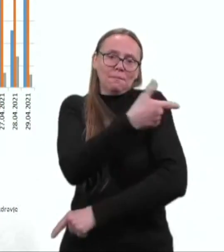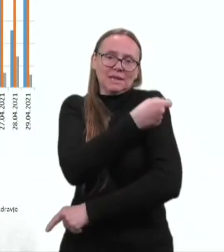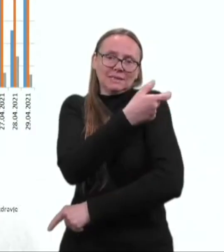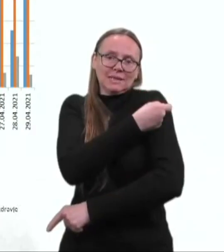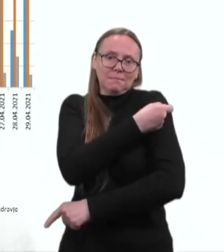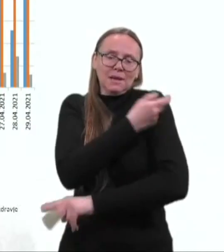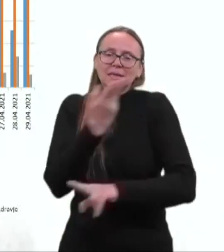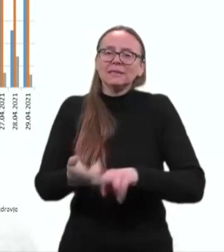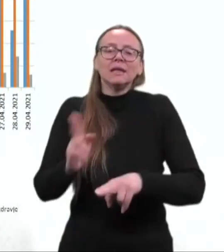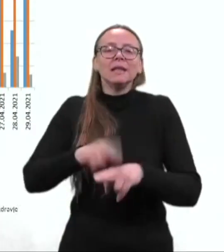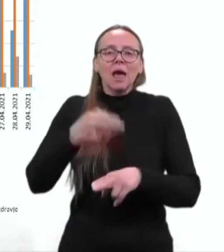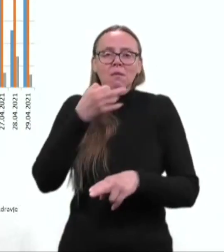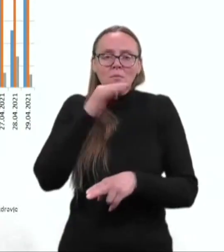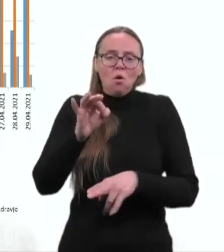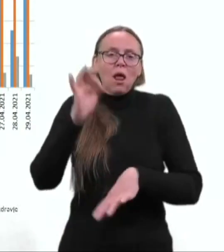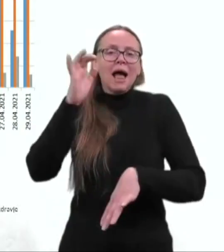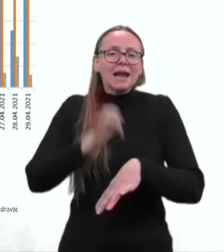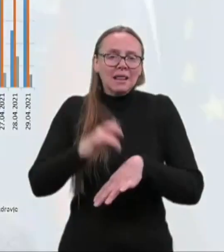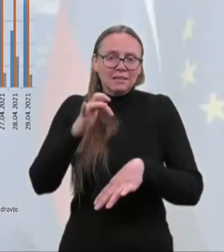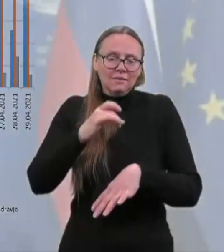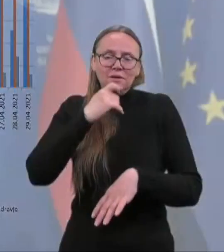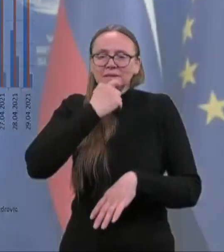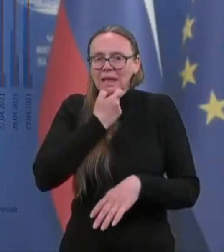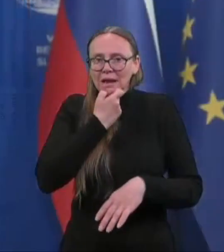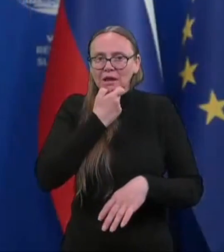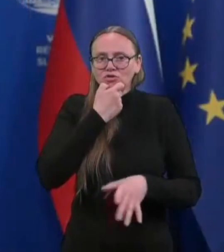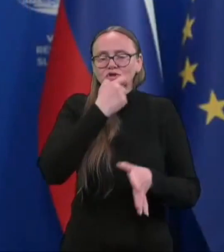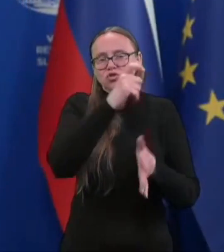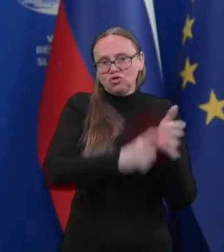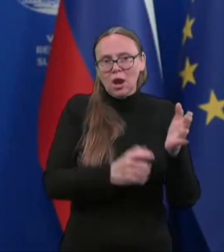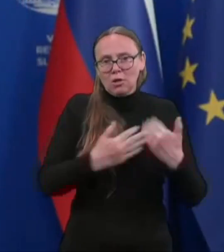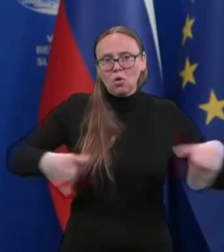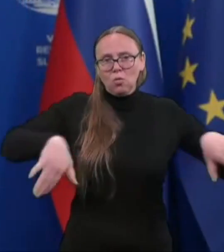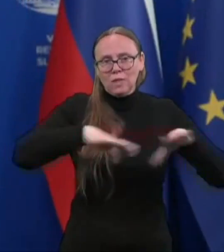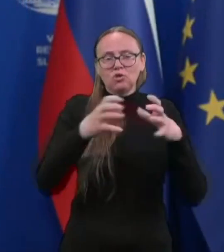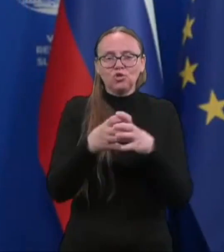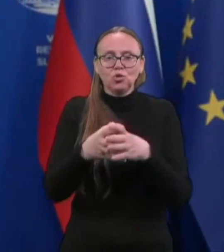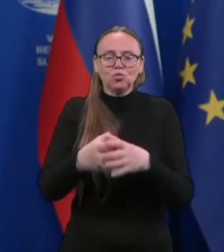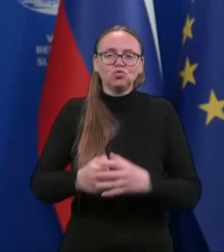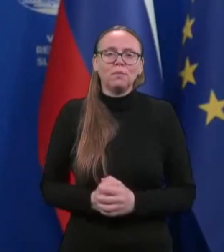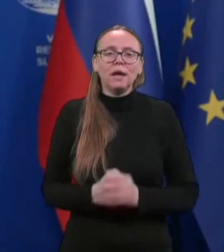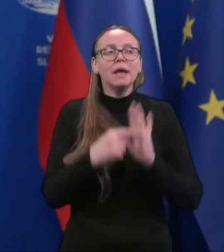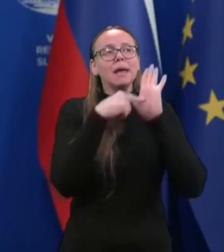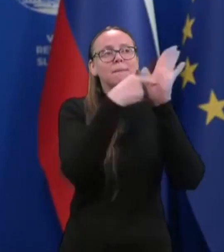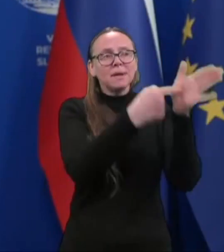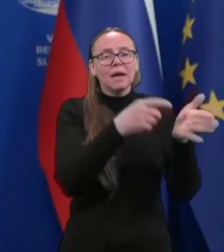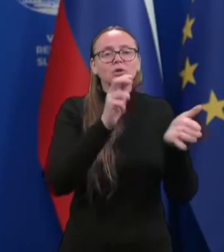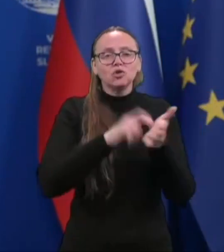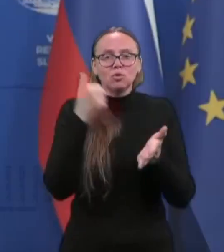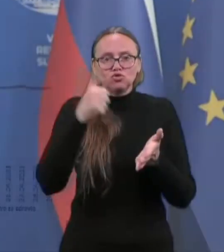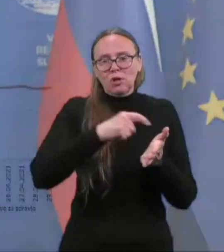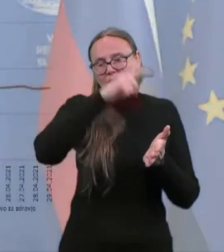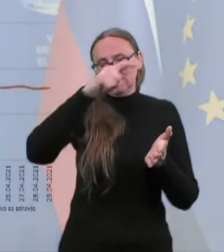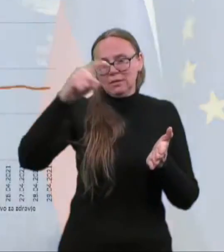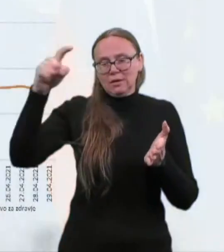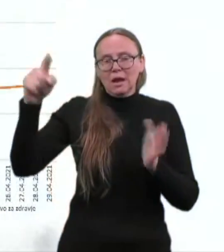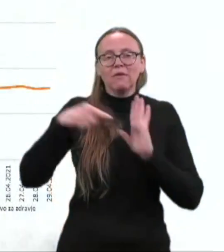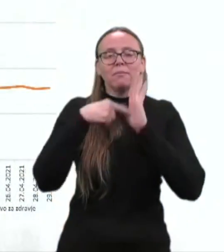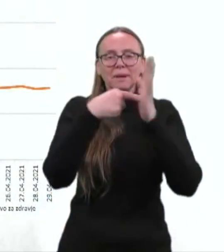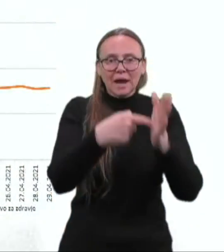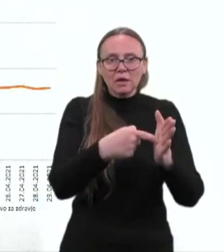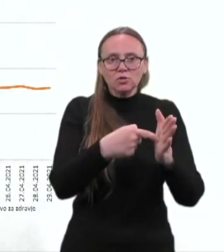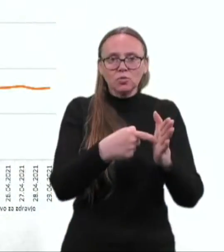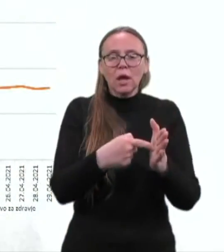precepljenosti najbolj ranljivih, se pravi starejših članov naše družbe. Prikazujemo še naslednji graf, ta prikazuje